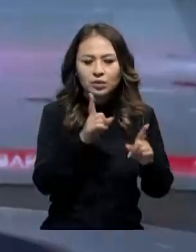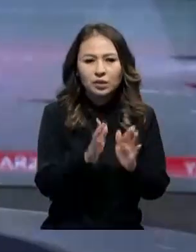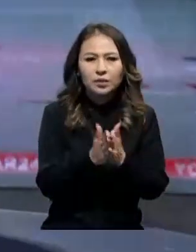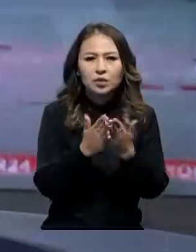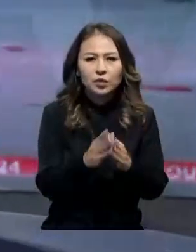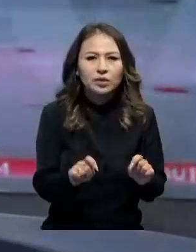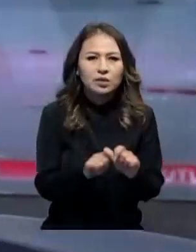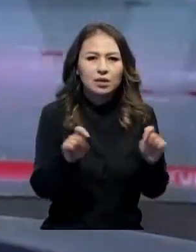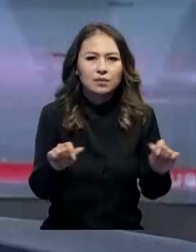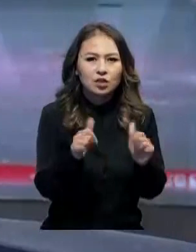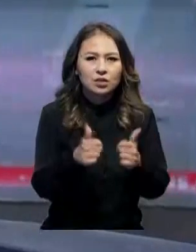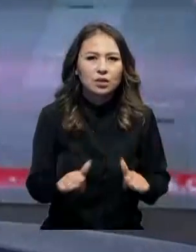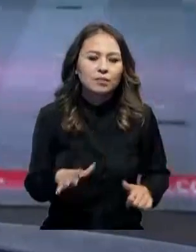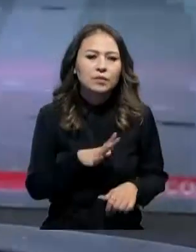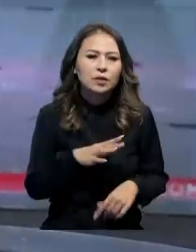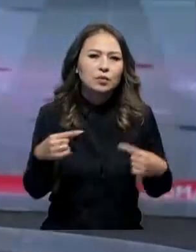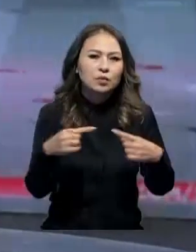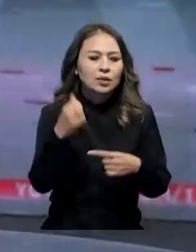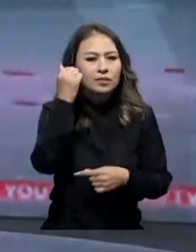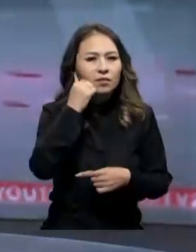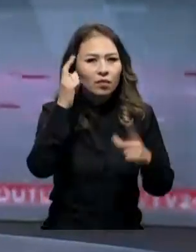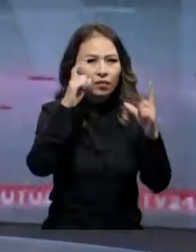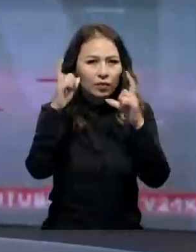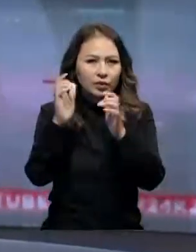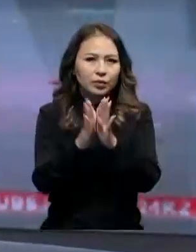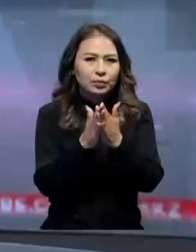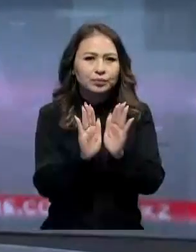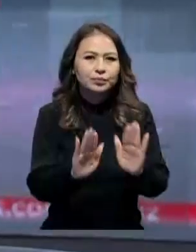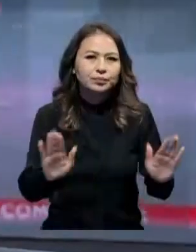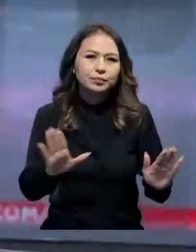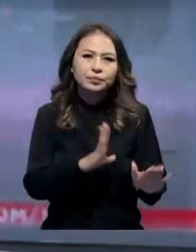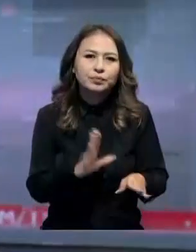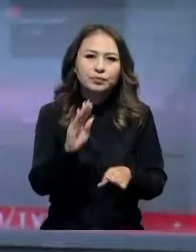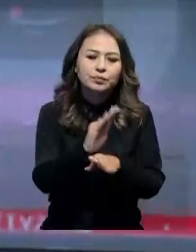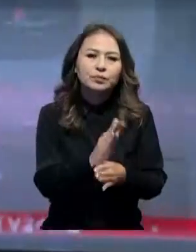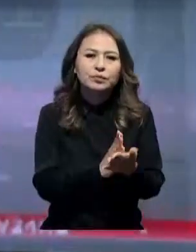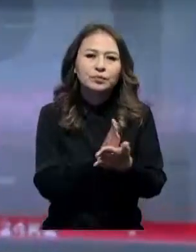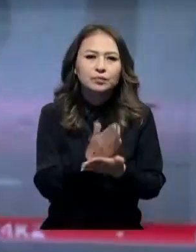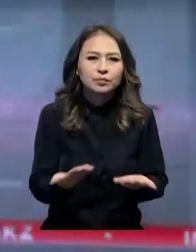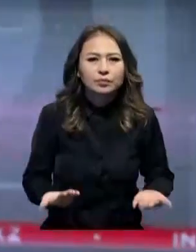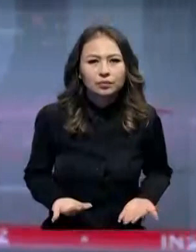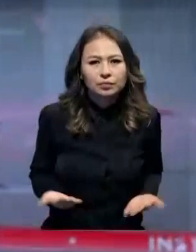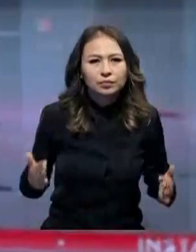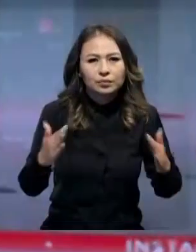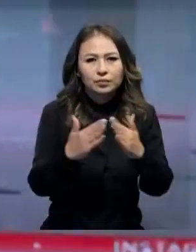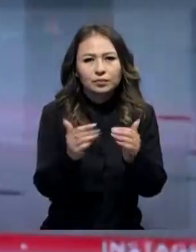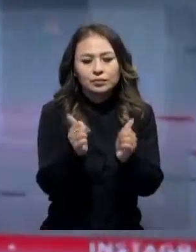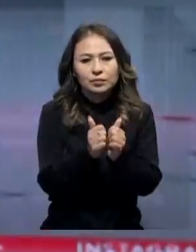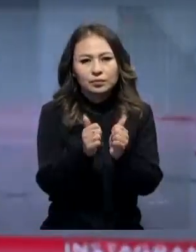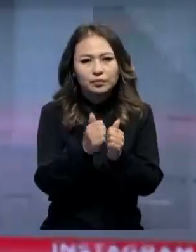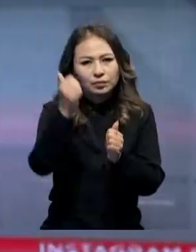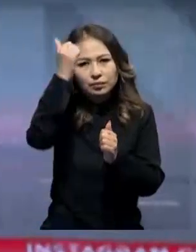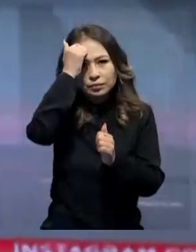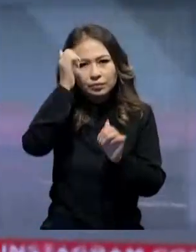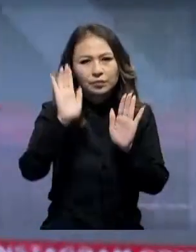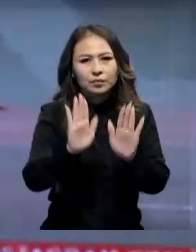қос кітаптың тұсаукесер рәсімі жасалып, ескі суреттер мен кітап көрмесі ұйымдастырылды. Сонымен қатар қайраткер тұрған үйдің қабырғасына